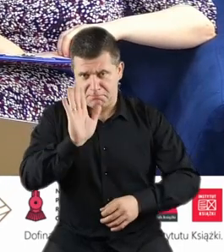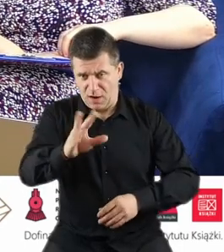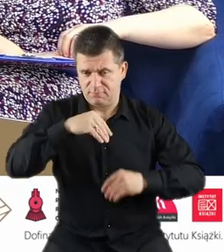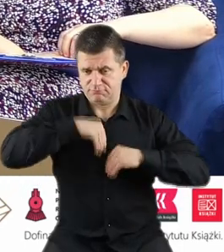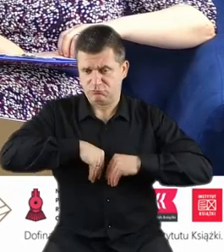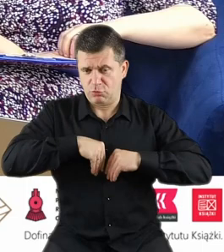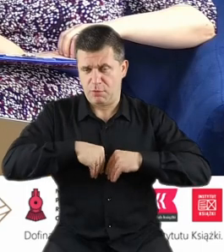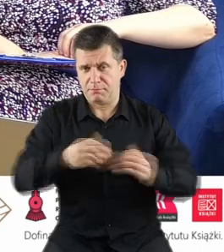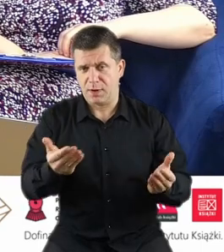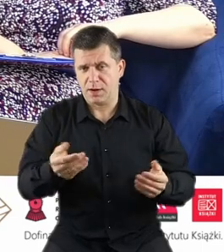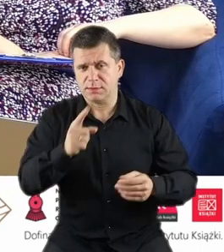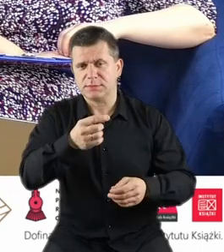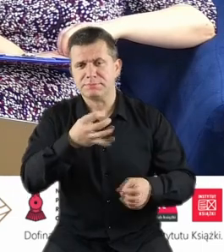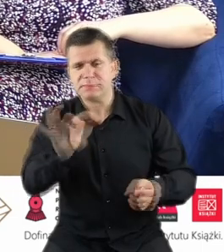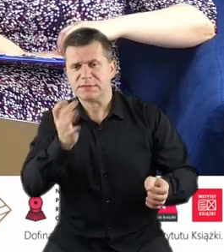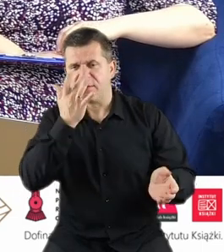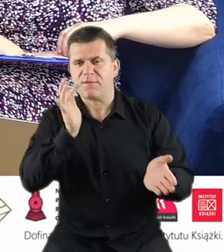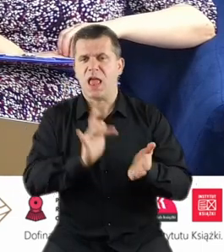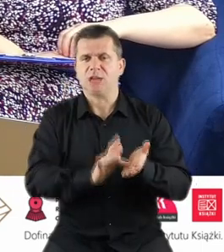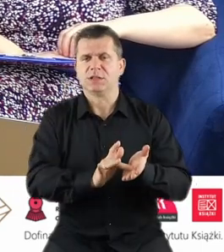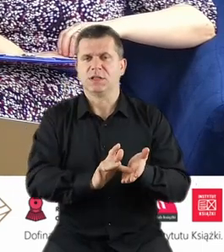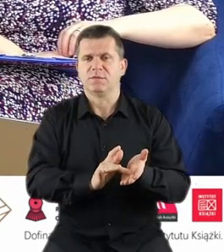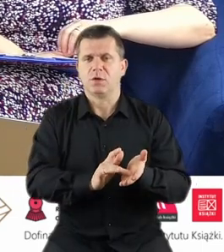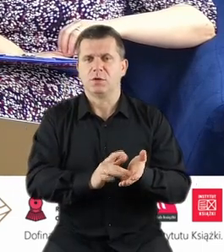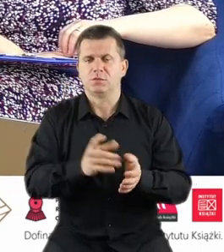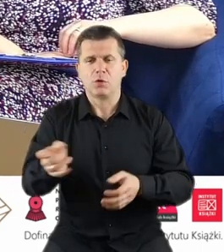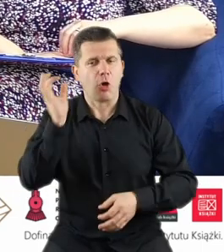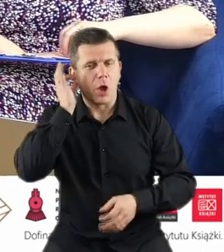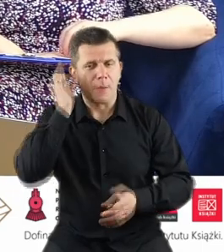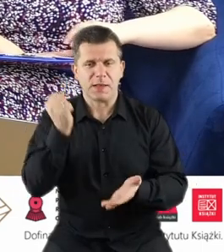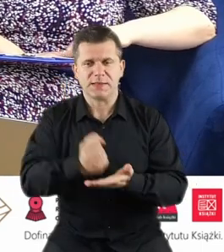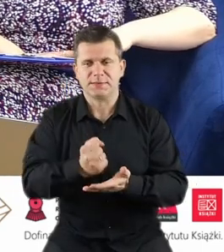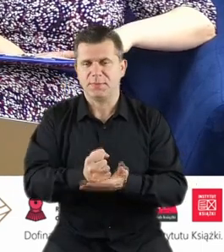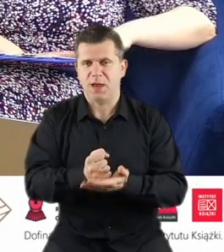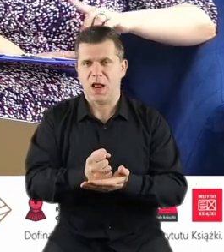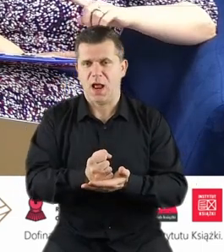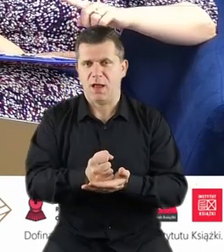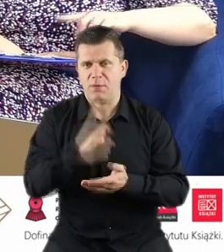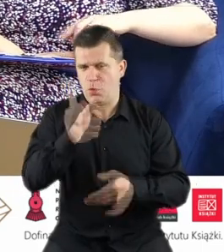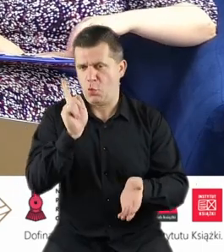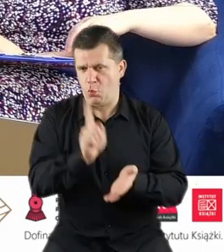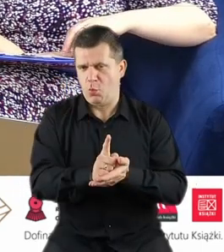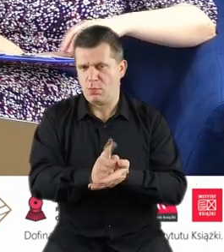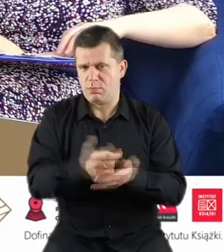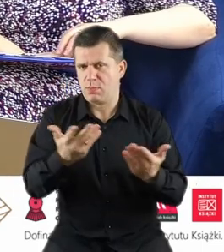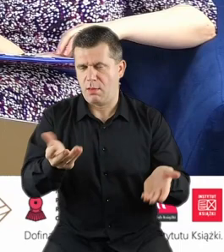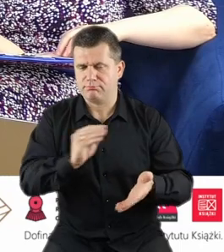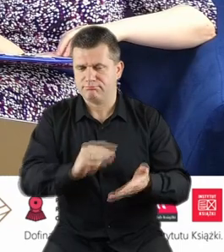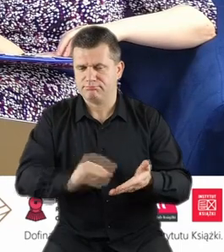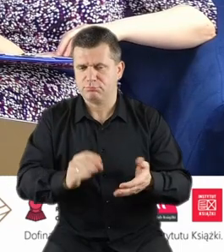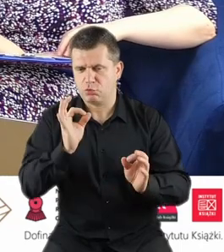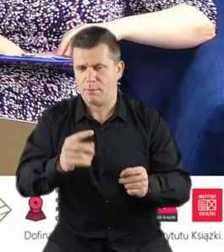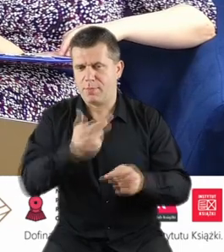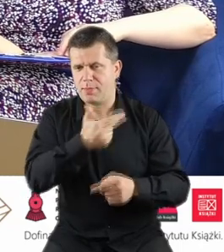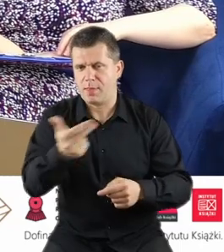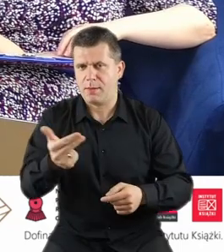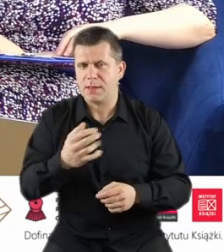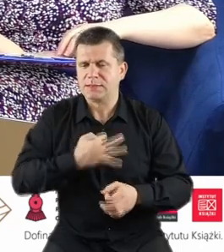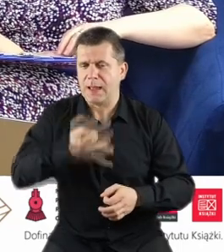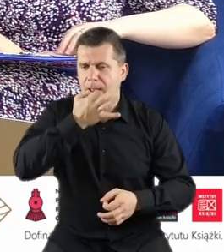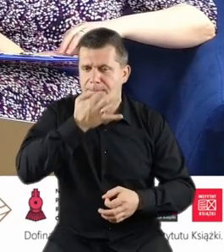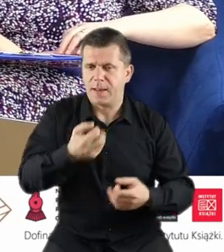jakiś rodzaj wrażliwości na kobiece sprawy, że tak to jakoś wam wychodzi, ale chciałam zapytać o to